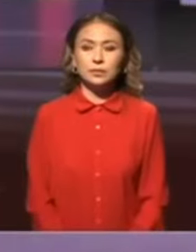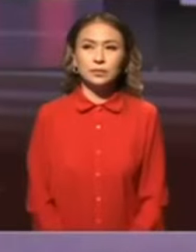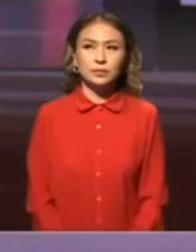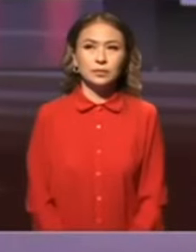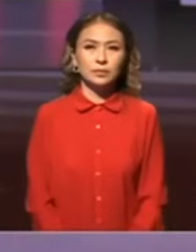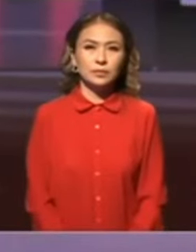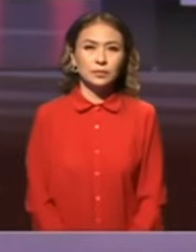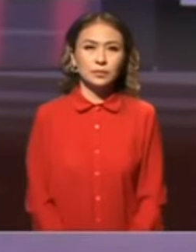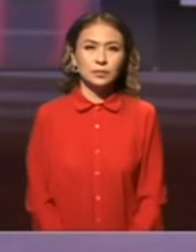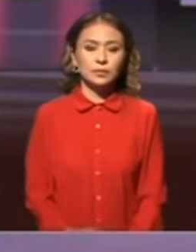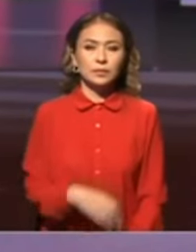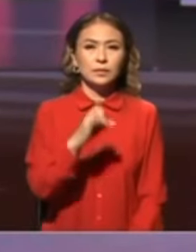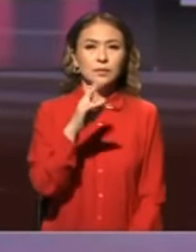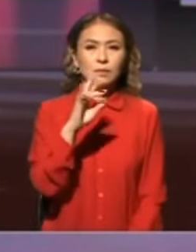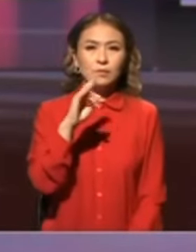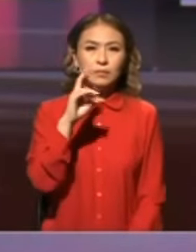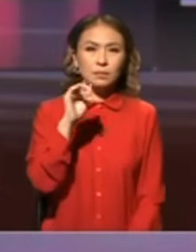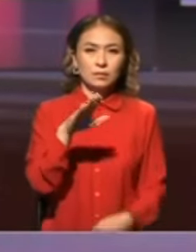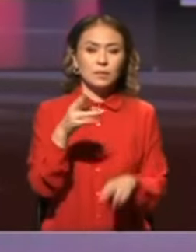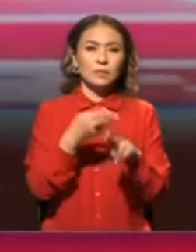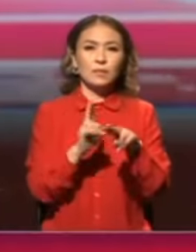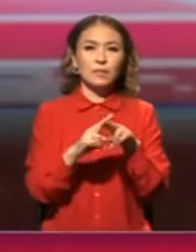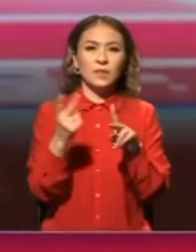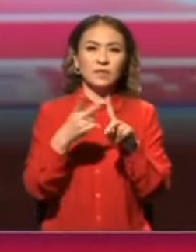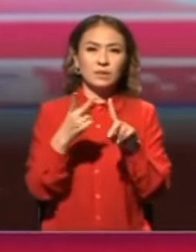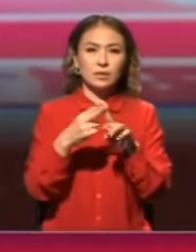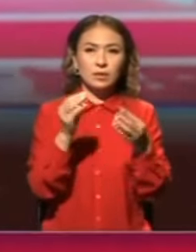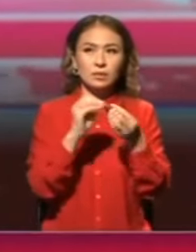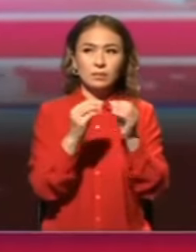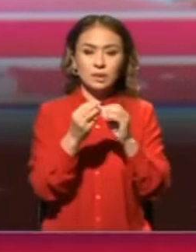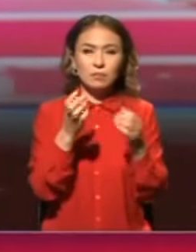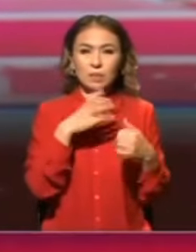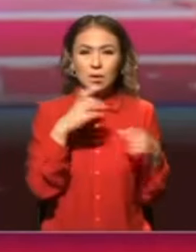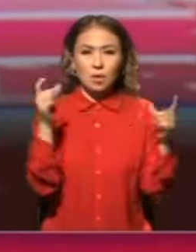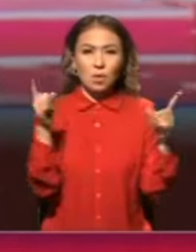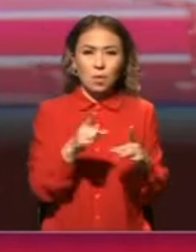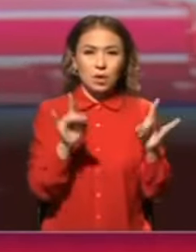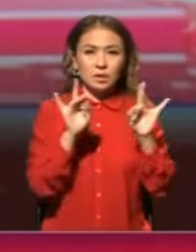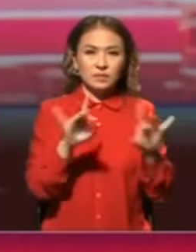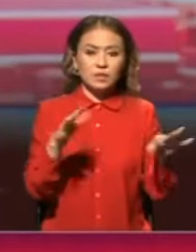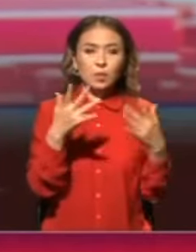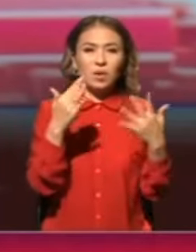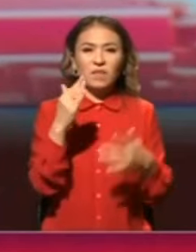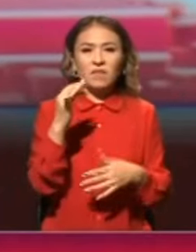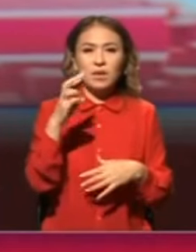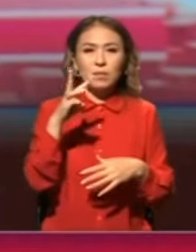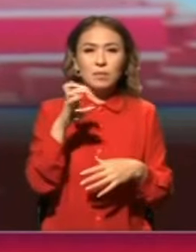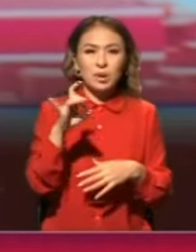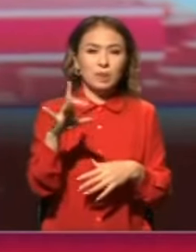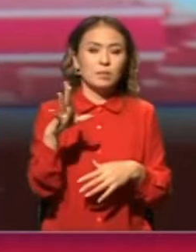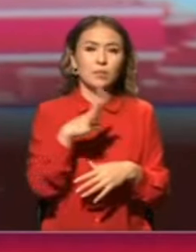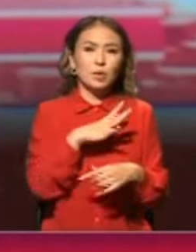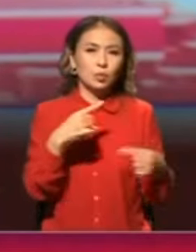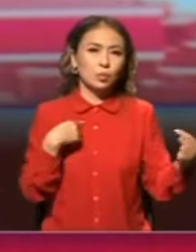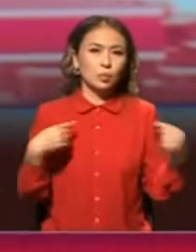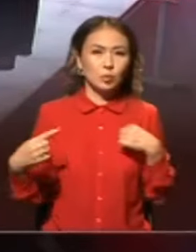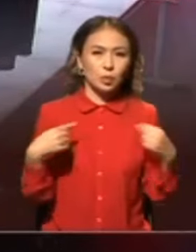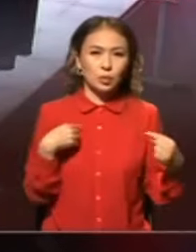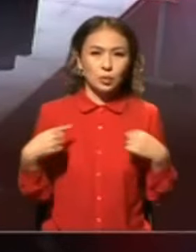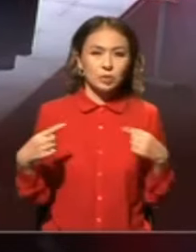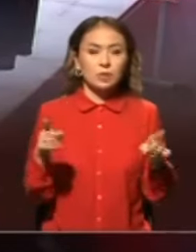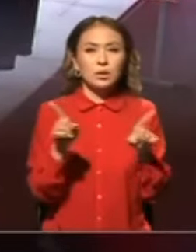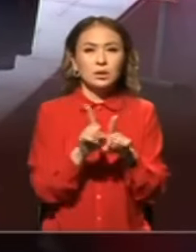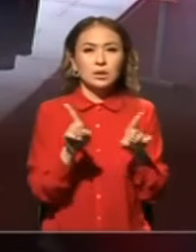айтайын. Ерқанат, екінші мәселені жоқ, бірақ қысқа ғана айта кетейін. Қанша фермер сорлады былтыр алдыңғы жылдары?